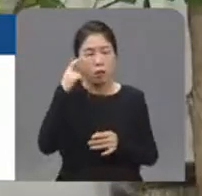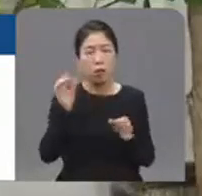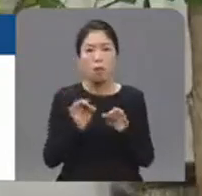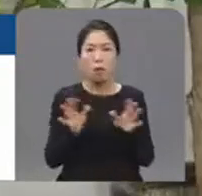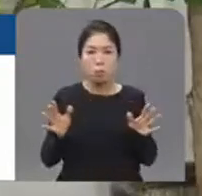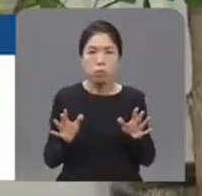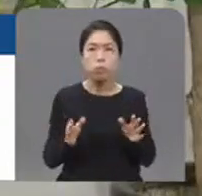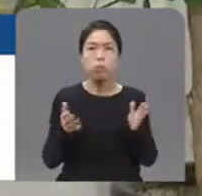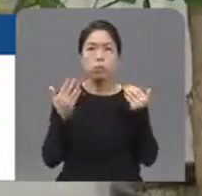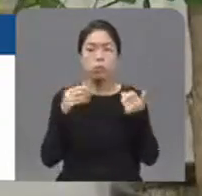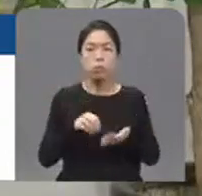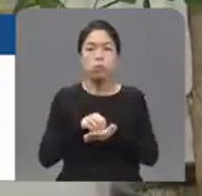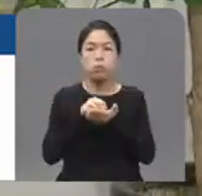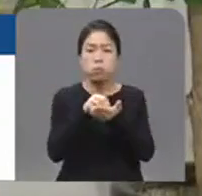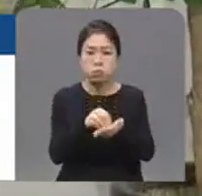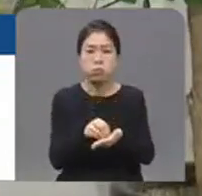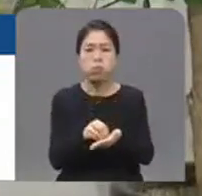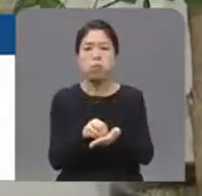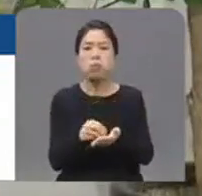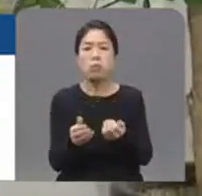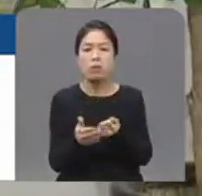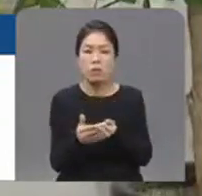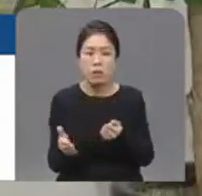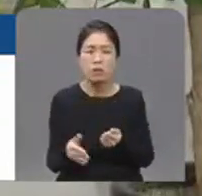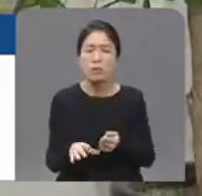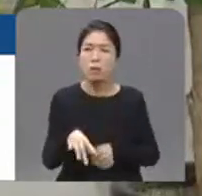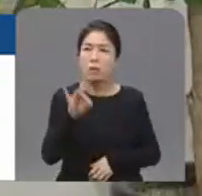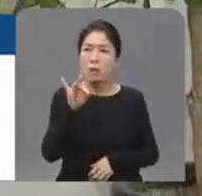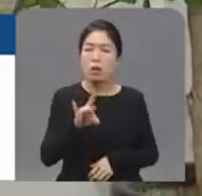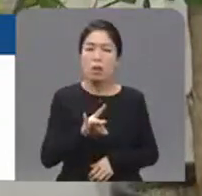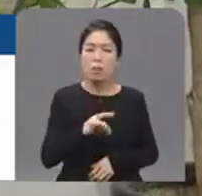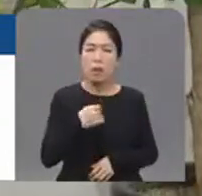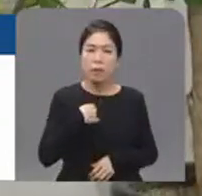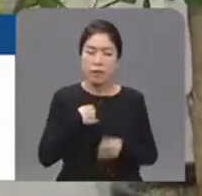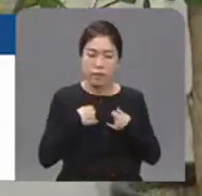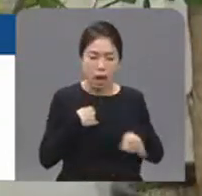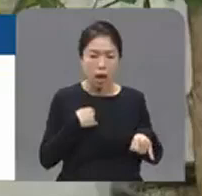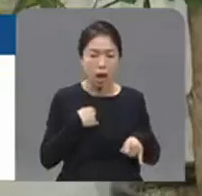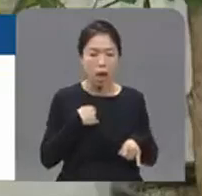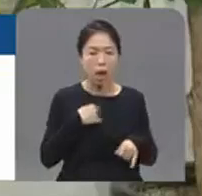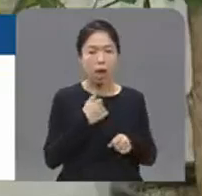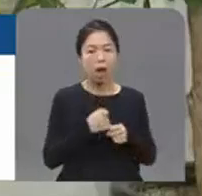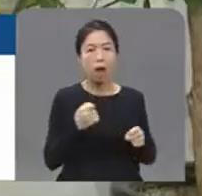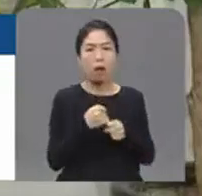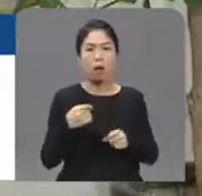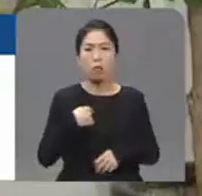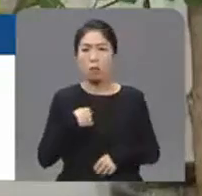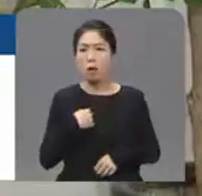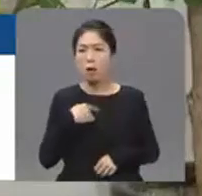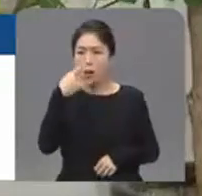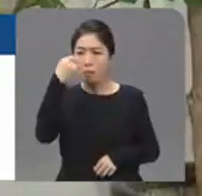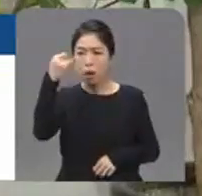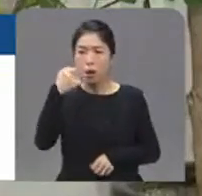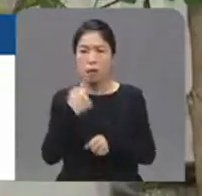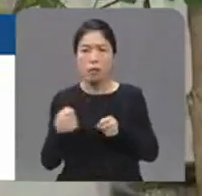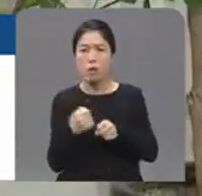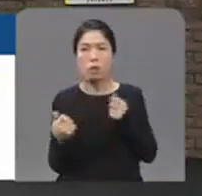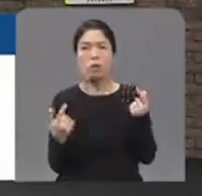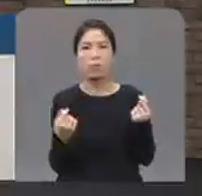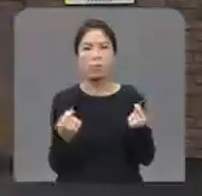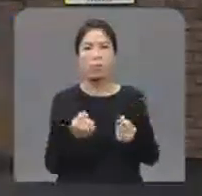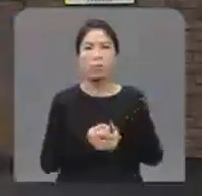못한 곳에 입학을 하게 돼서 맨 처음에는 아이도 좀 당황스럽고 저도